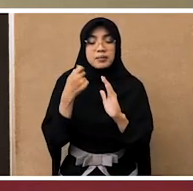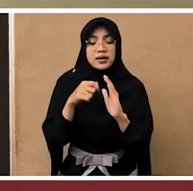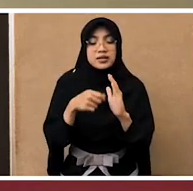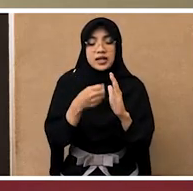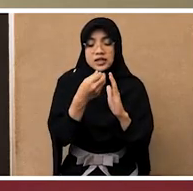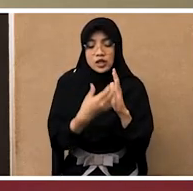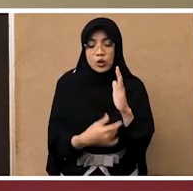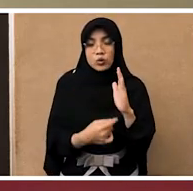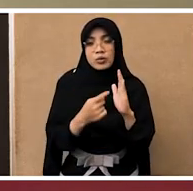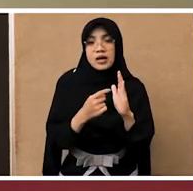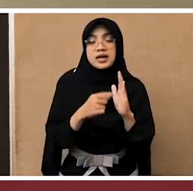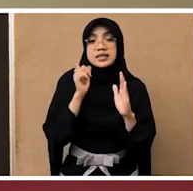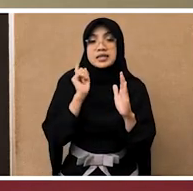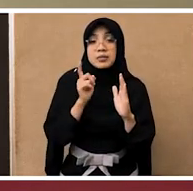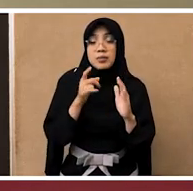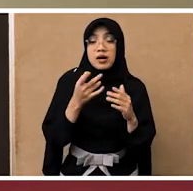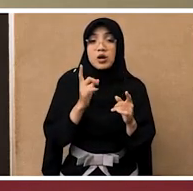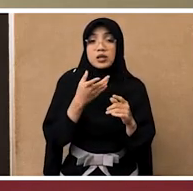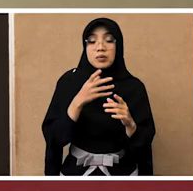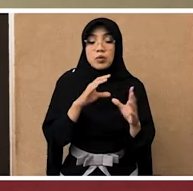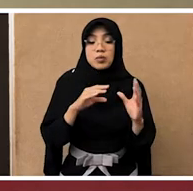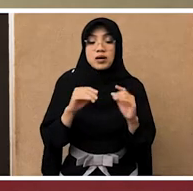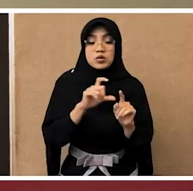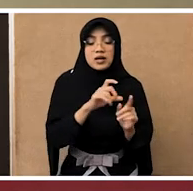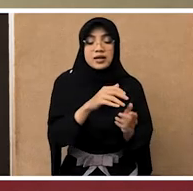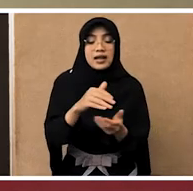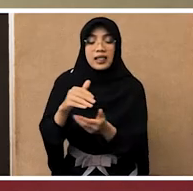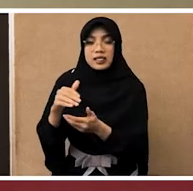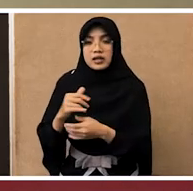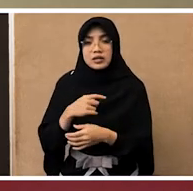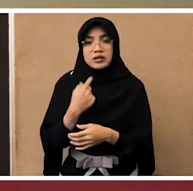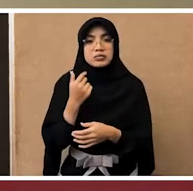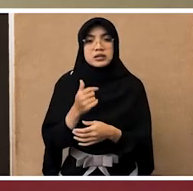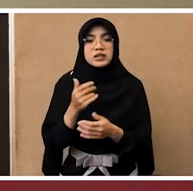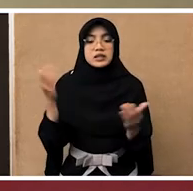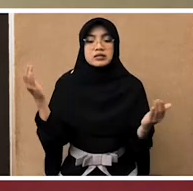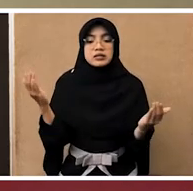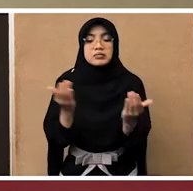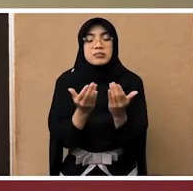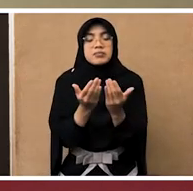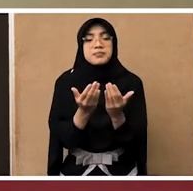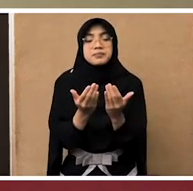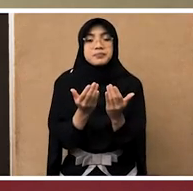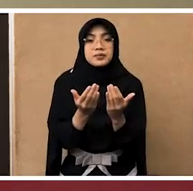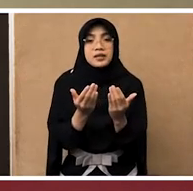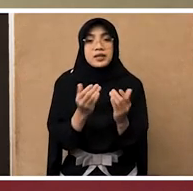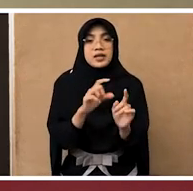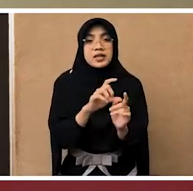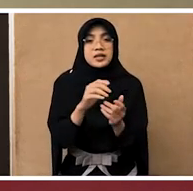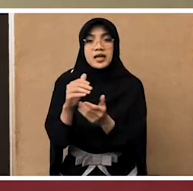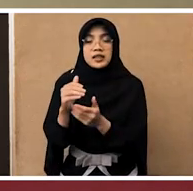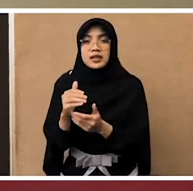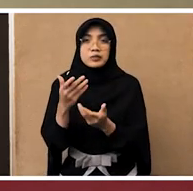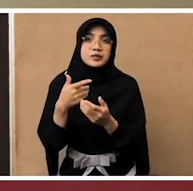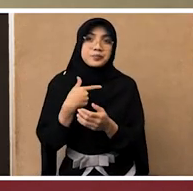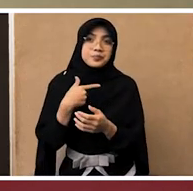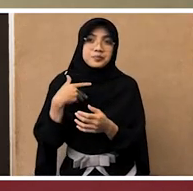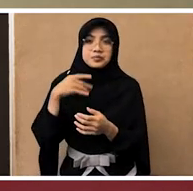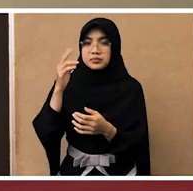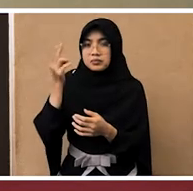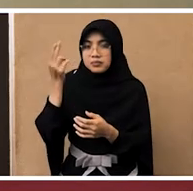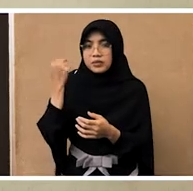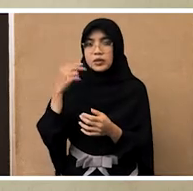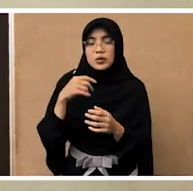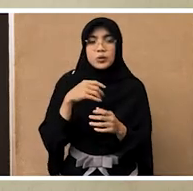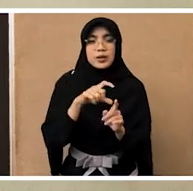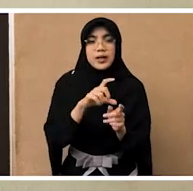karena kalau bicara data kita kita bisa sandingkan dengan data misalkan dari pihak pemerintah